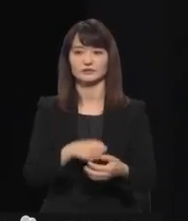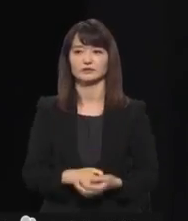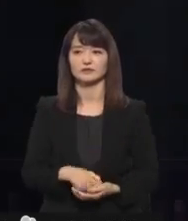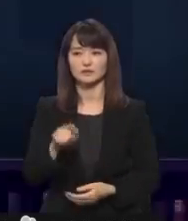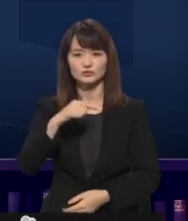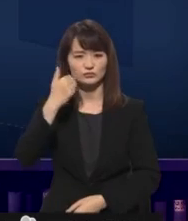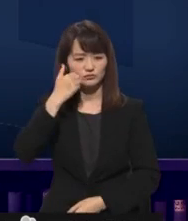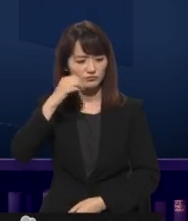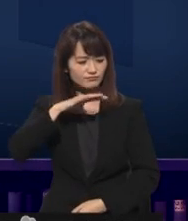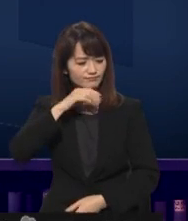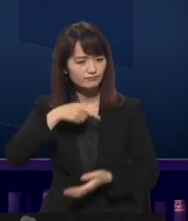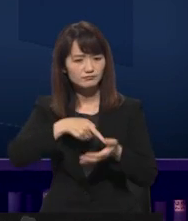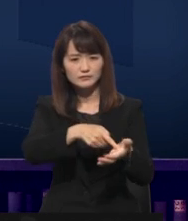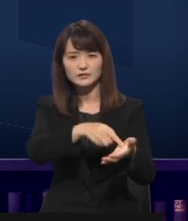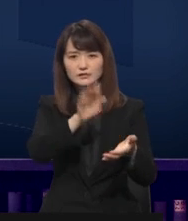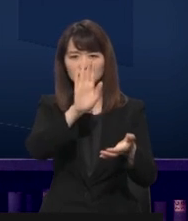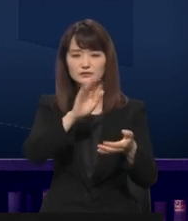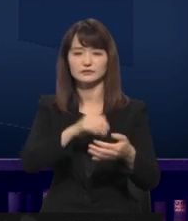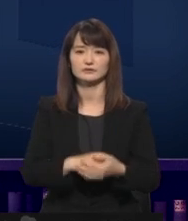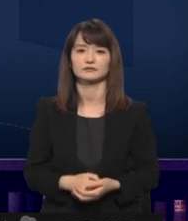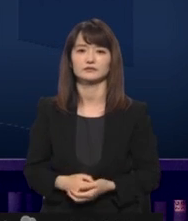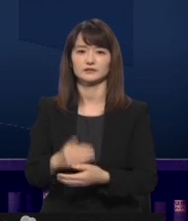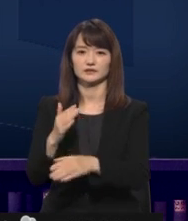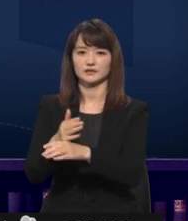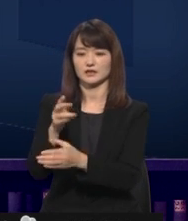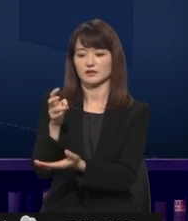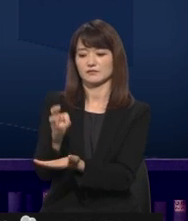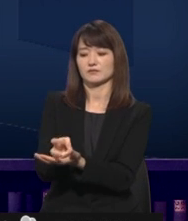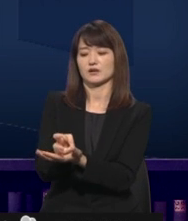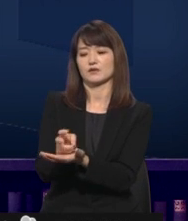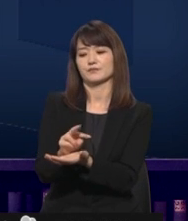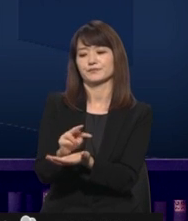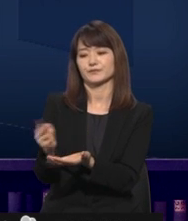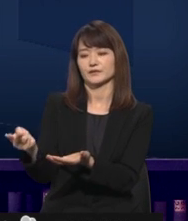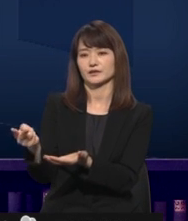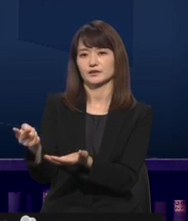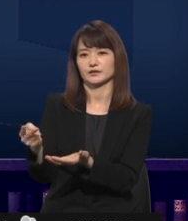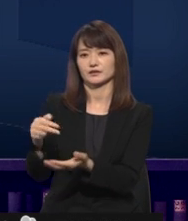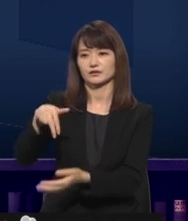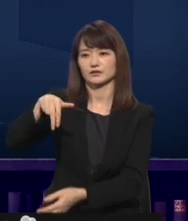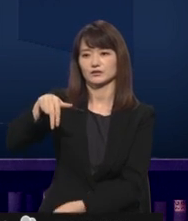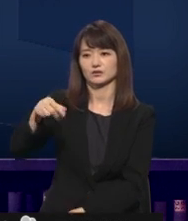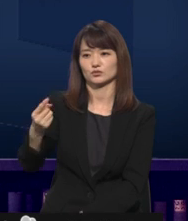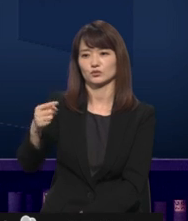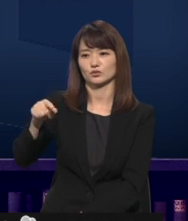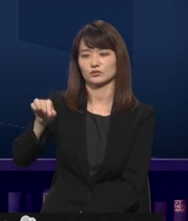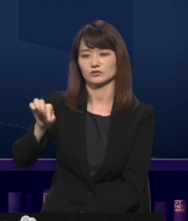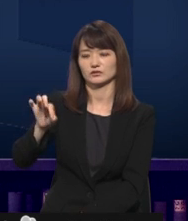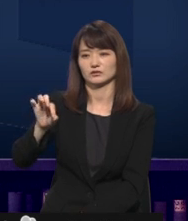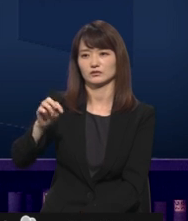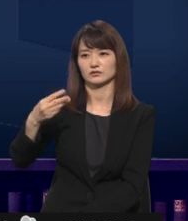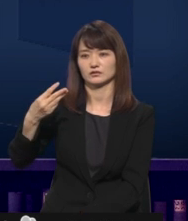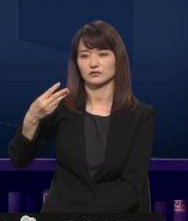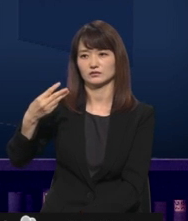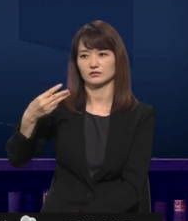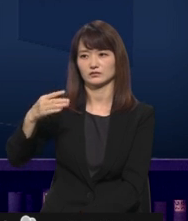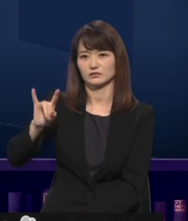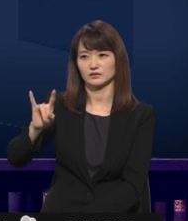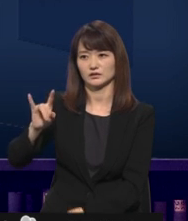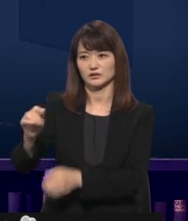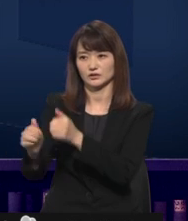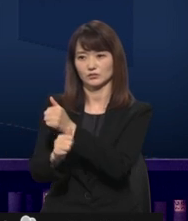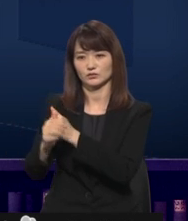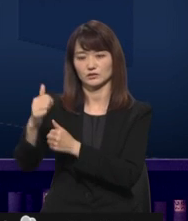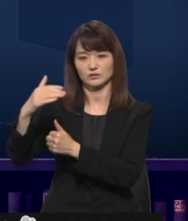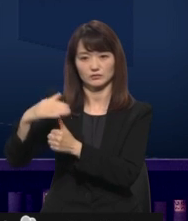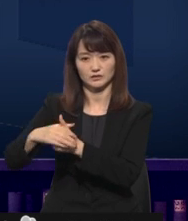제기를 안 했던 것이죠 이것이 그 당헌 당규 를 고치는 그 위원회 조성래 이런 위원장 인데 그 쪽에서도 아무런 문제가